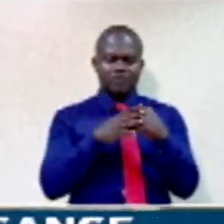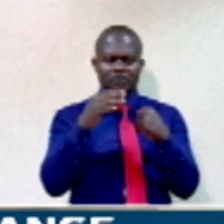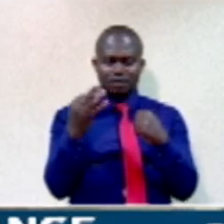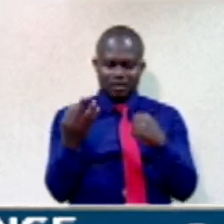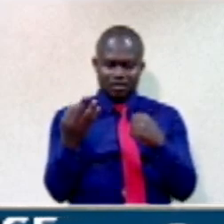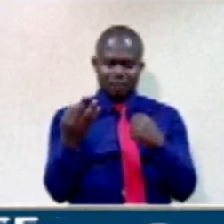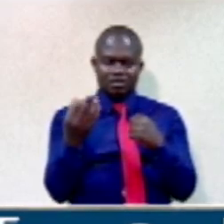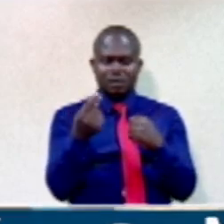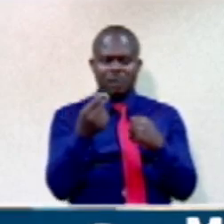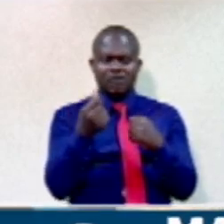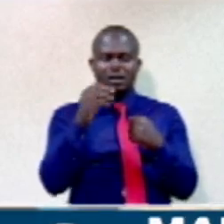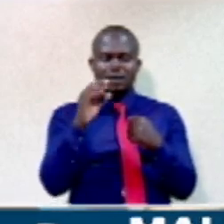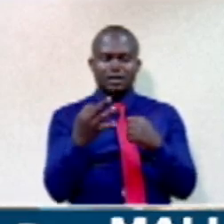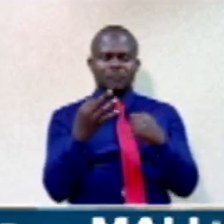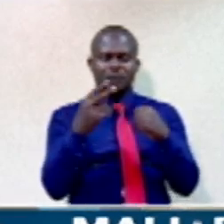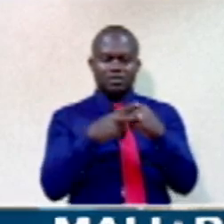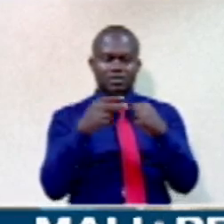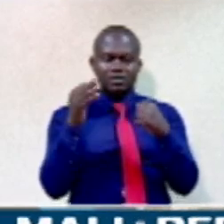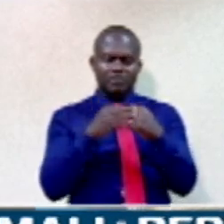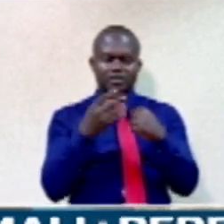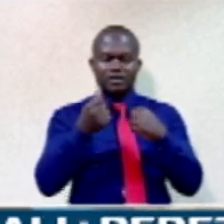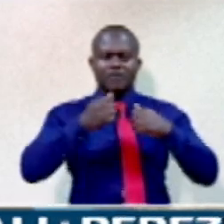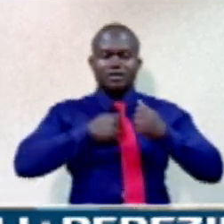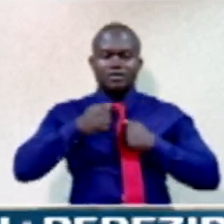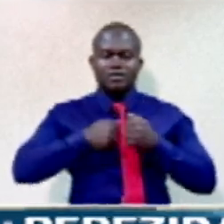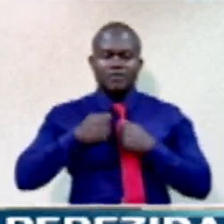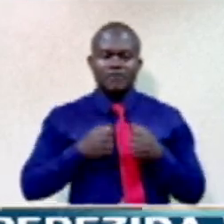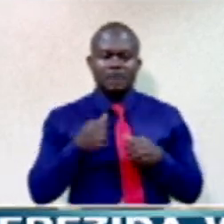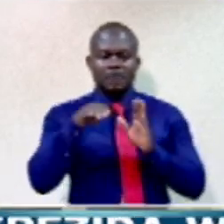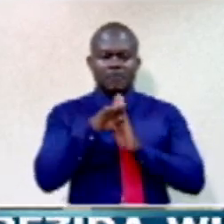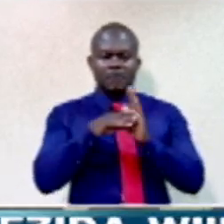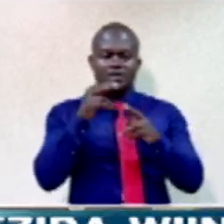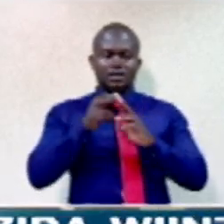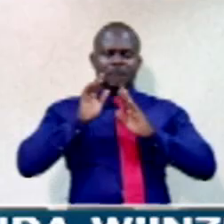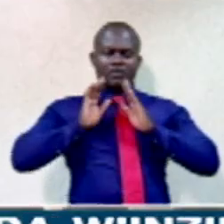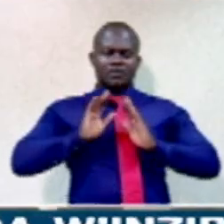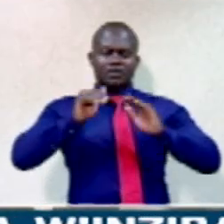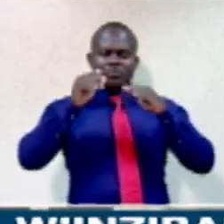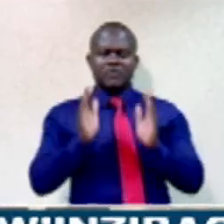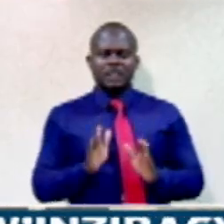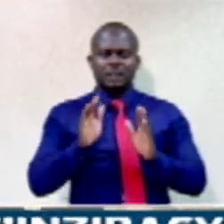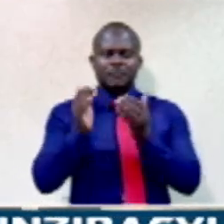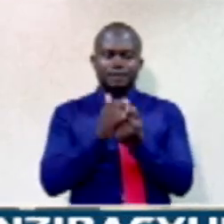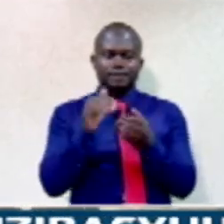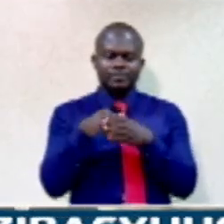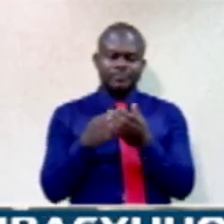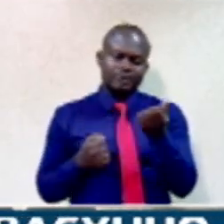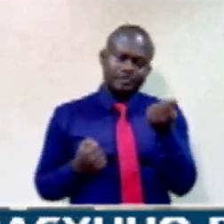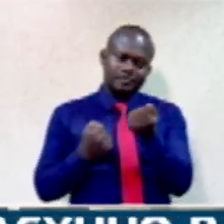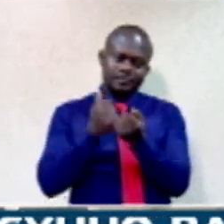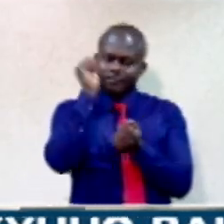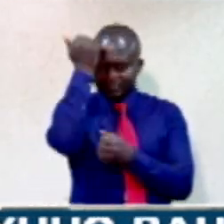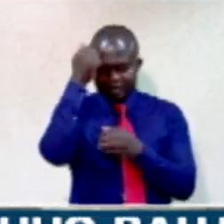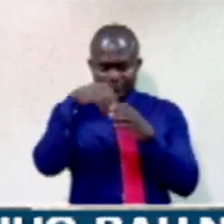893 n'amafaranga 378 y'u Rwanda. Iyi gahunda yiswe Tekana Muhinzi Mworozi urishingiwe iri gukwirakwizwa mu gihugu